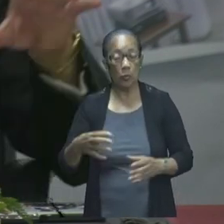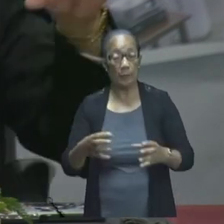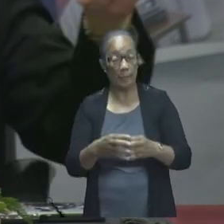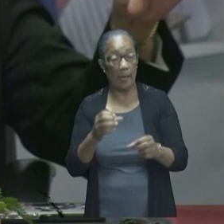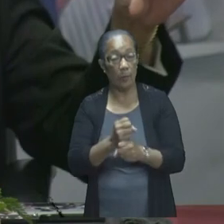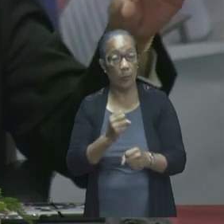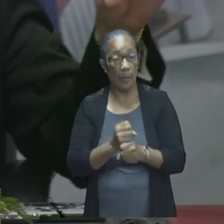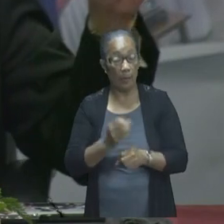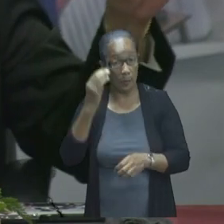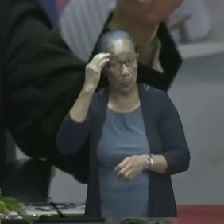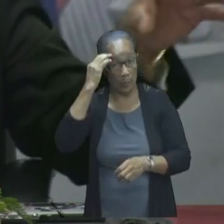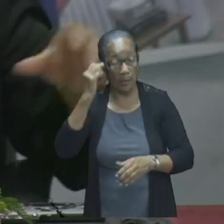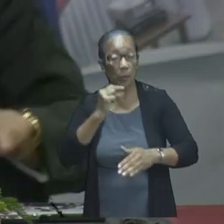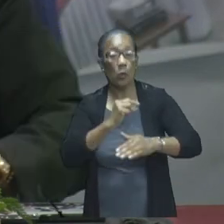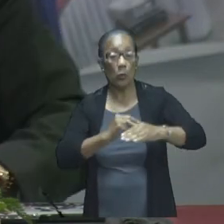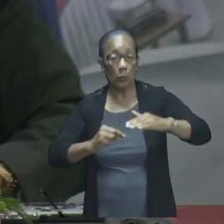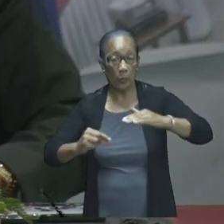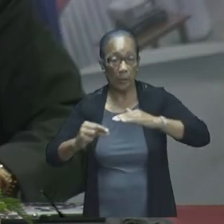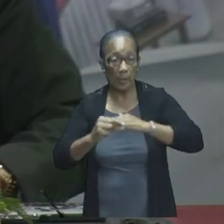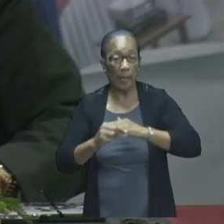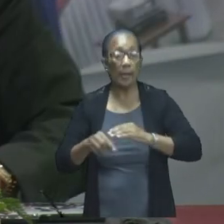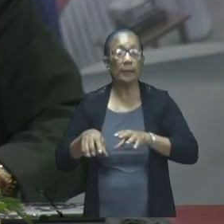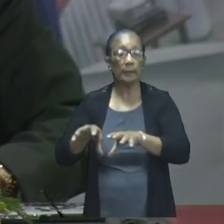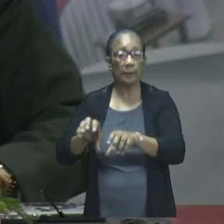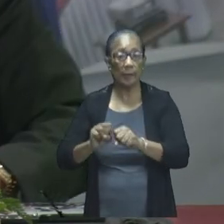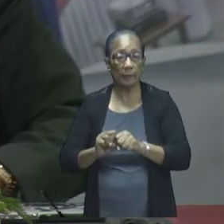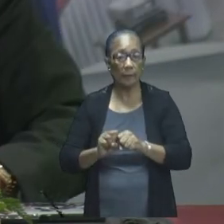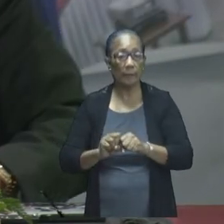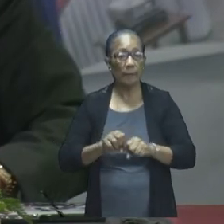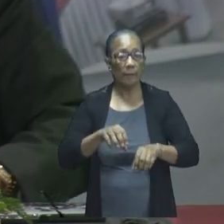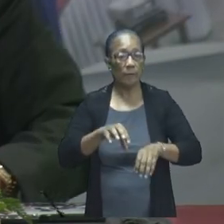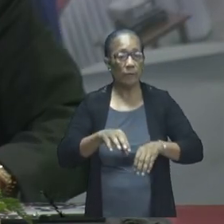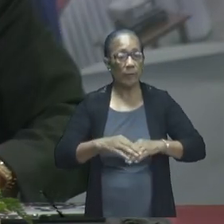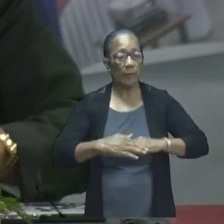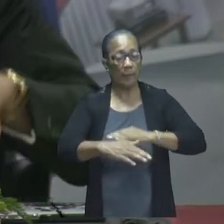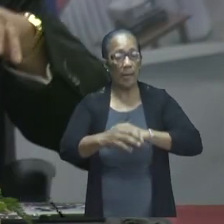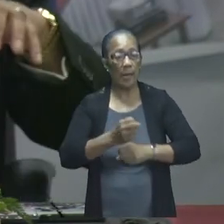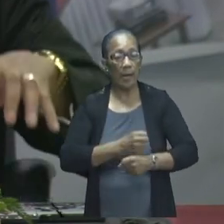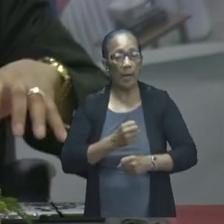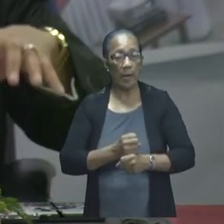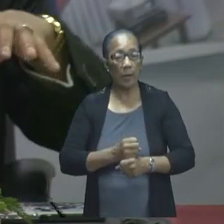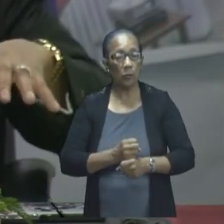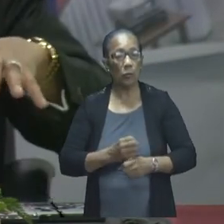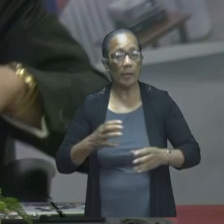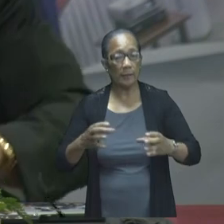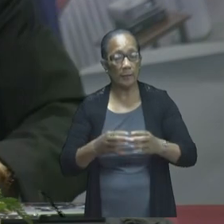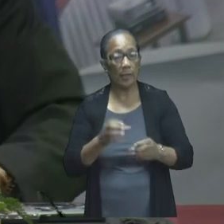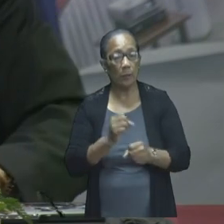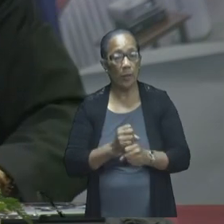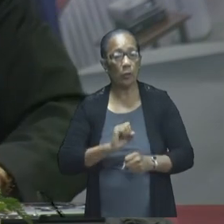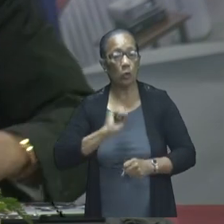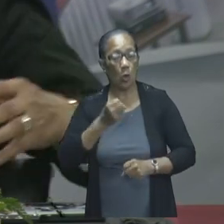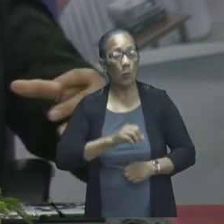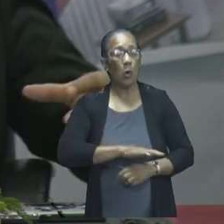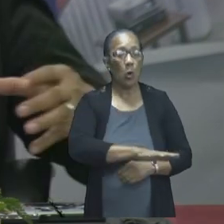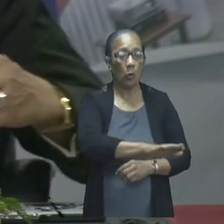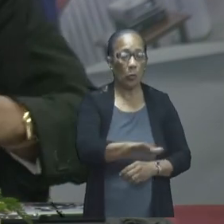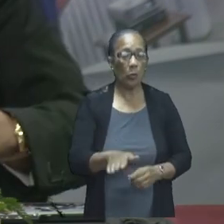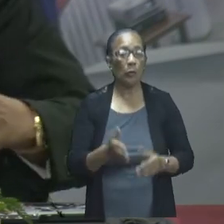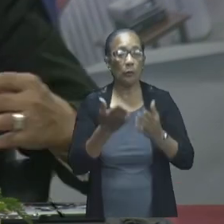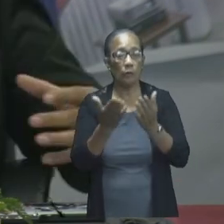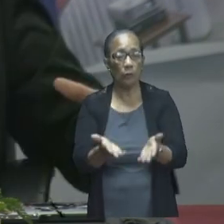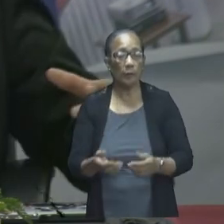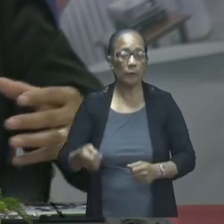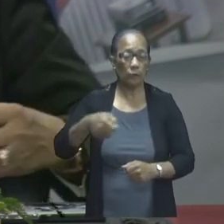dat goede ja dat trekken is van de afro industrie en wij werken samen in carré platform aantal hoek gronden ter beschikking te stellen voor investeerders